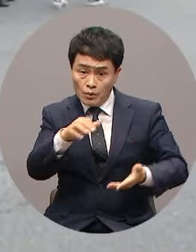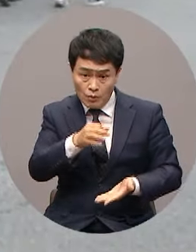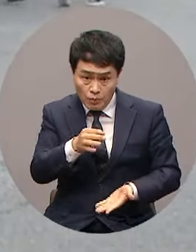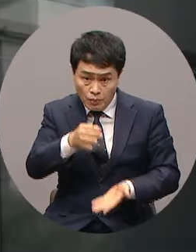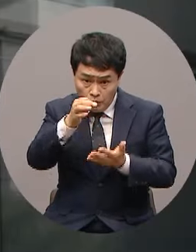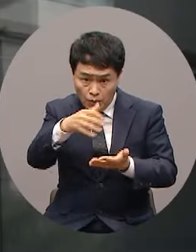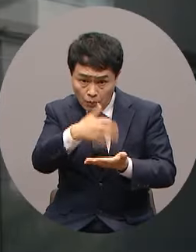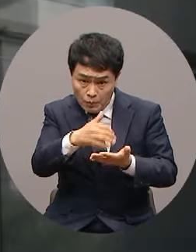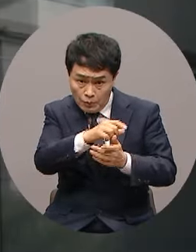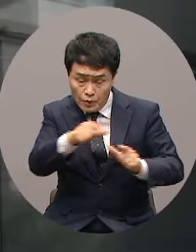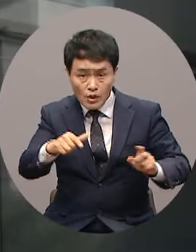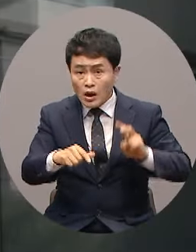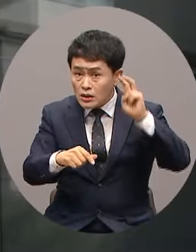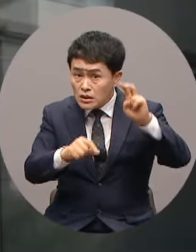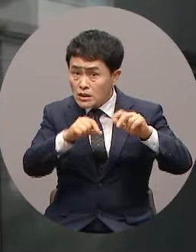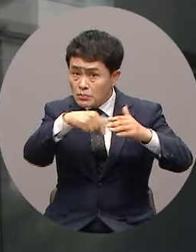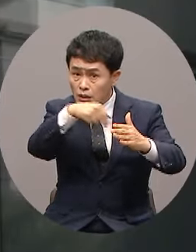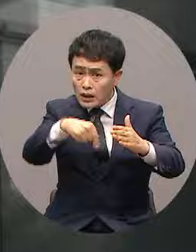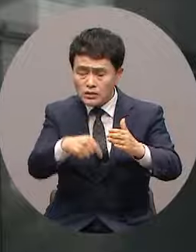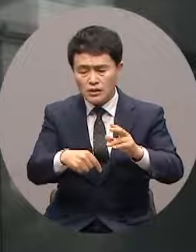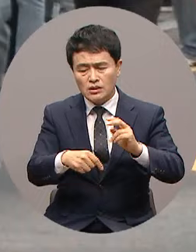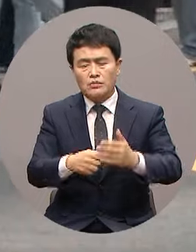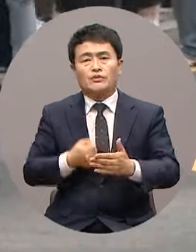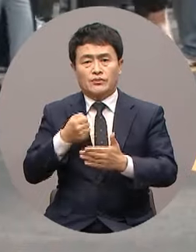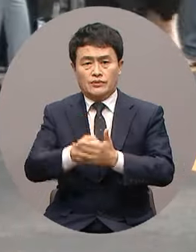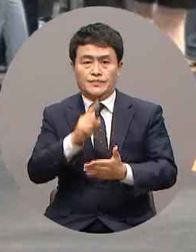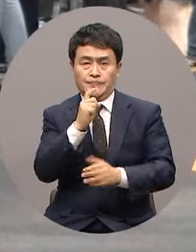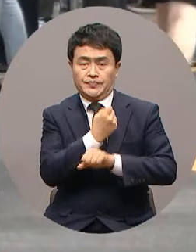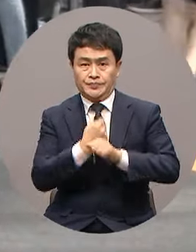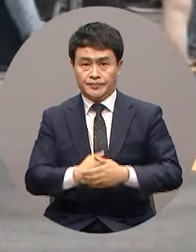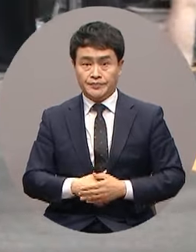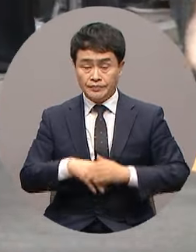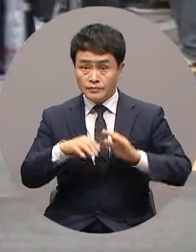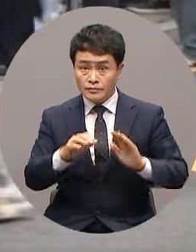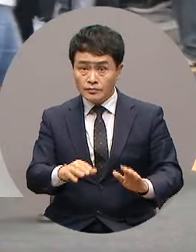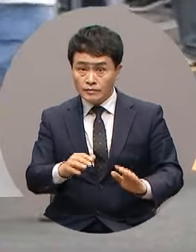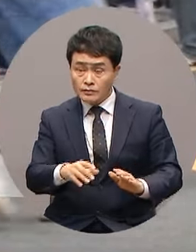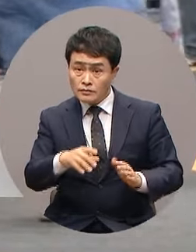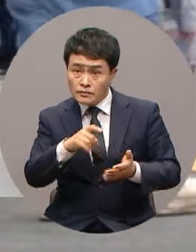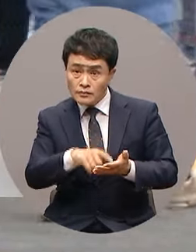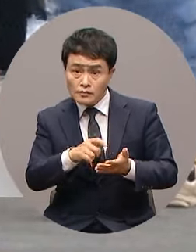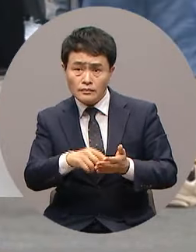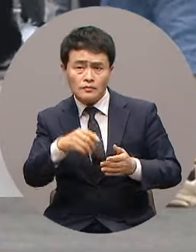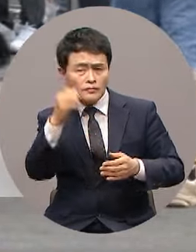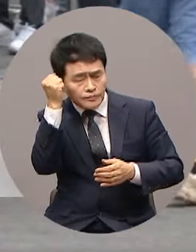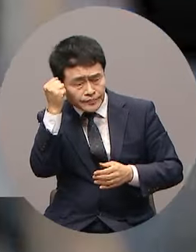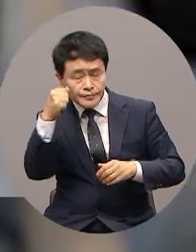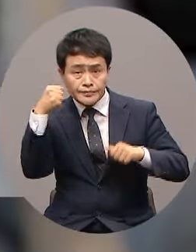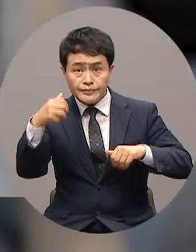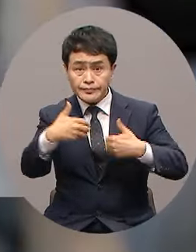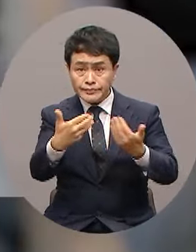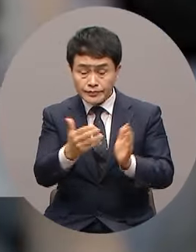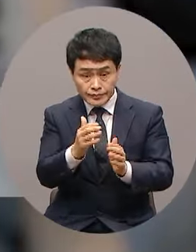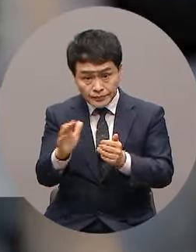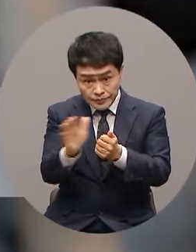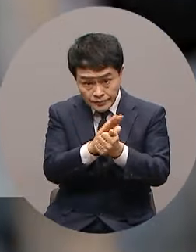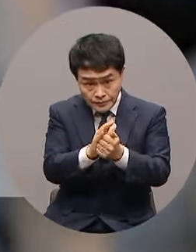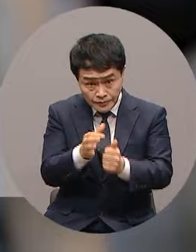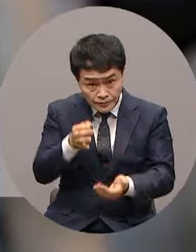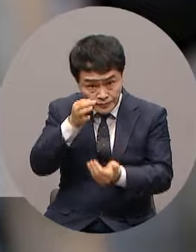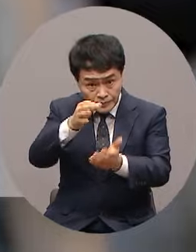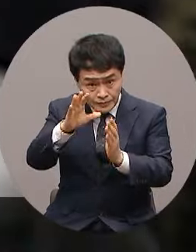20일인 점을 고려해 정산 주기를 이같이 정했다고 설명했습니다. 다만 숙박이나 공연 등 구매 이후 서비스가 공급되는